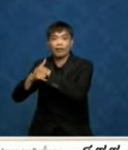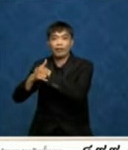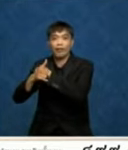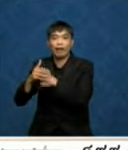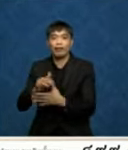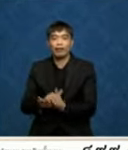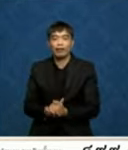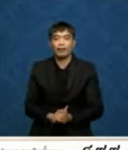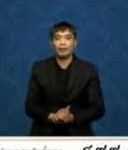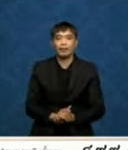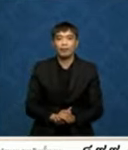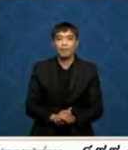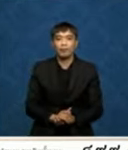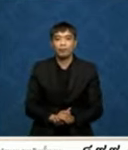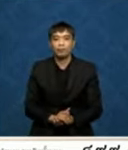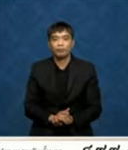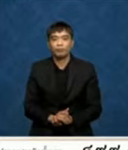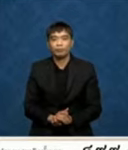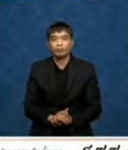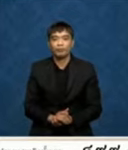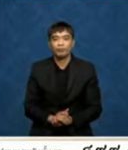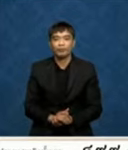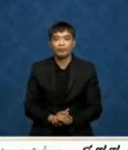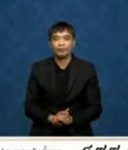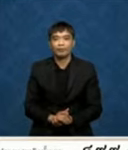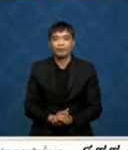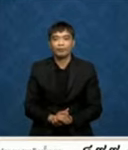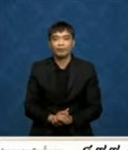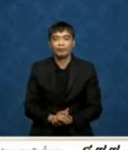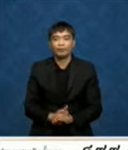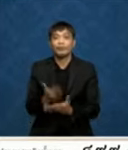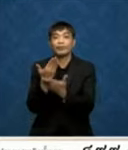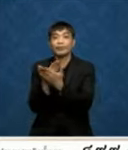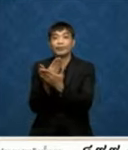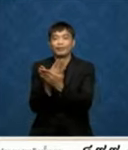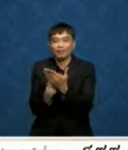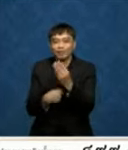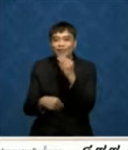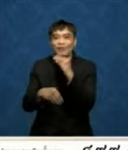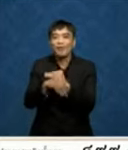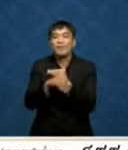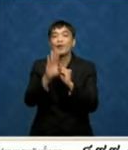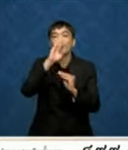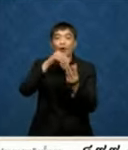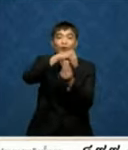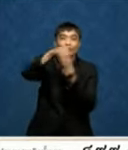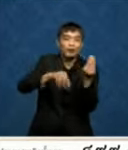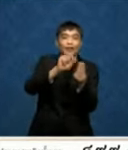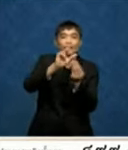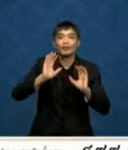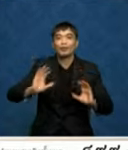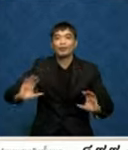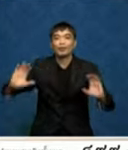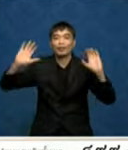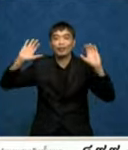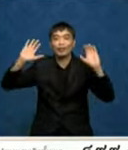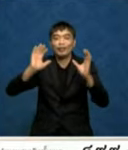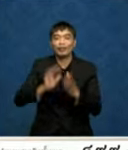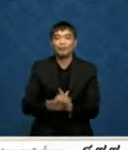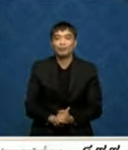ให้กับนักท่องเที่ยวด้วยนโยบายการเสริมความง่ายในการดำเนินธุรกิจของรัฐบาลที่เติมลงไปในมิติต่